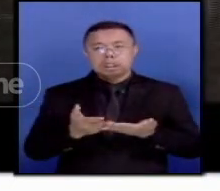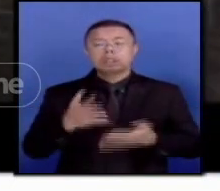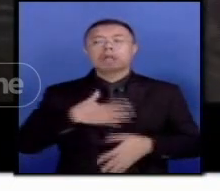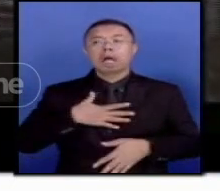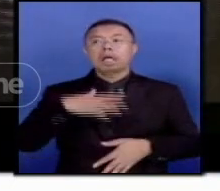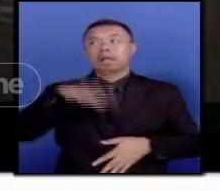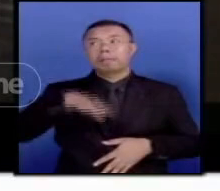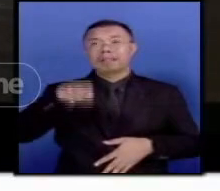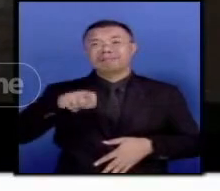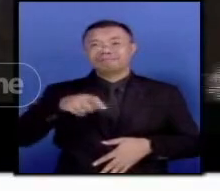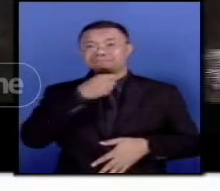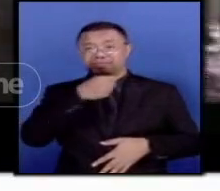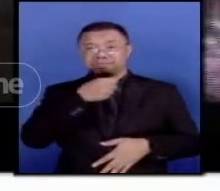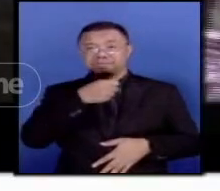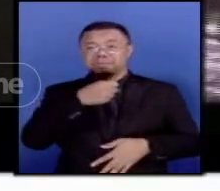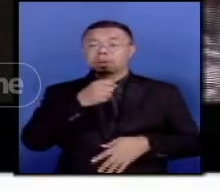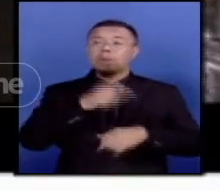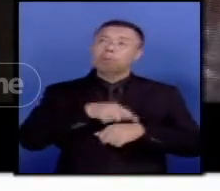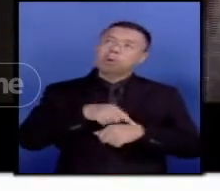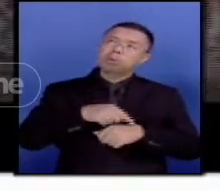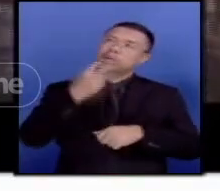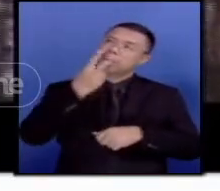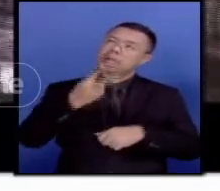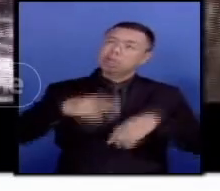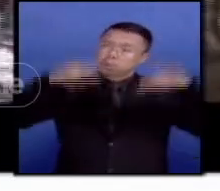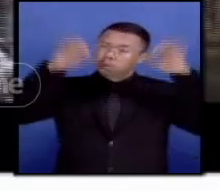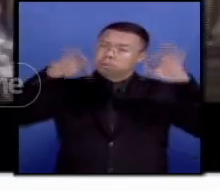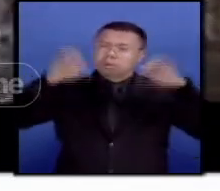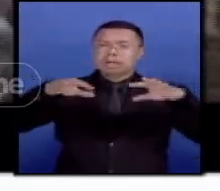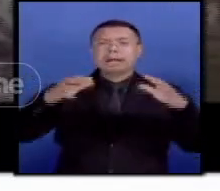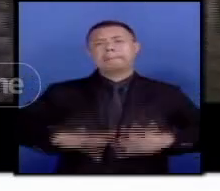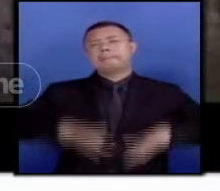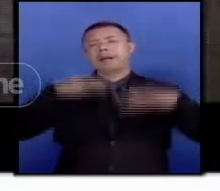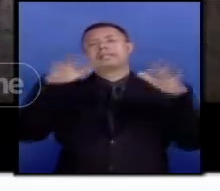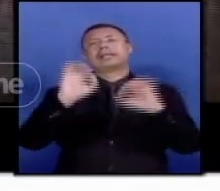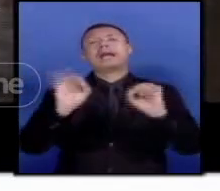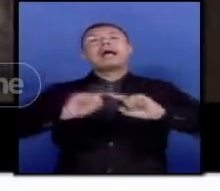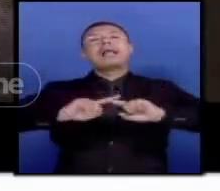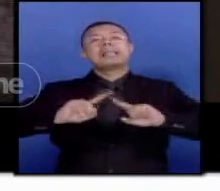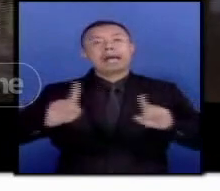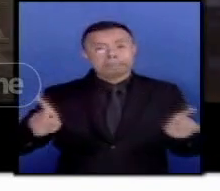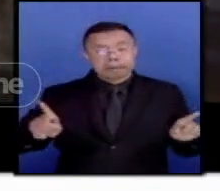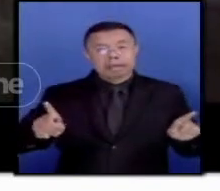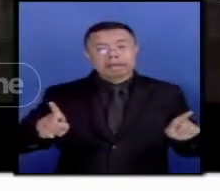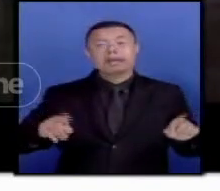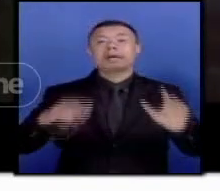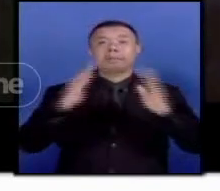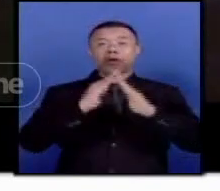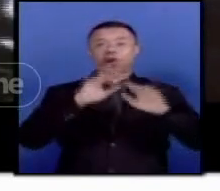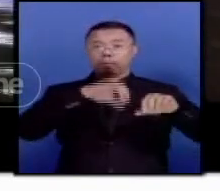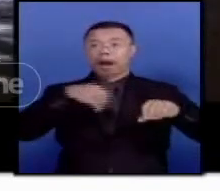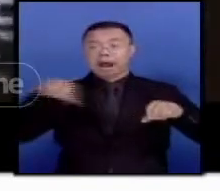Saya mengabarkan ini sebenarnya ketika intensitas curah hujan tinggi tidak terjadi banjir Namun karena di pemukiman